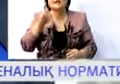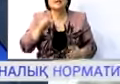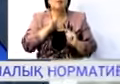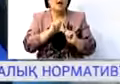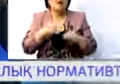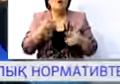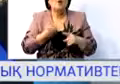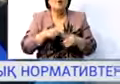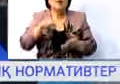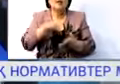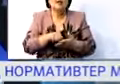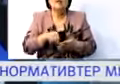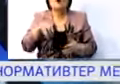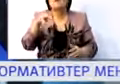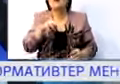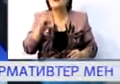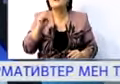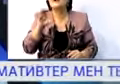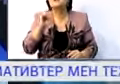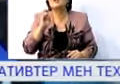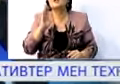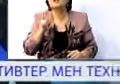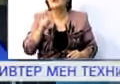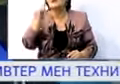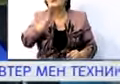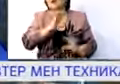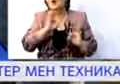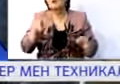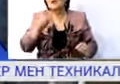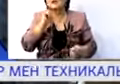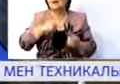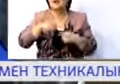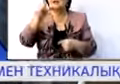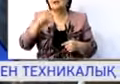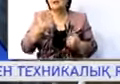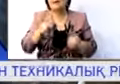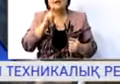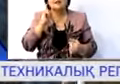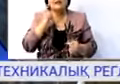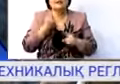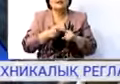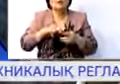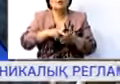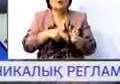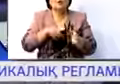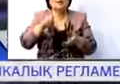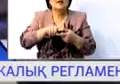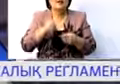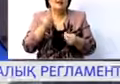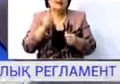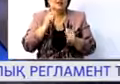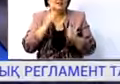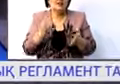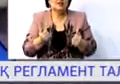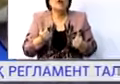марапатталды. Олардың қатарында Мархабат Асанова да бар. Жылдың ең үздік жас кәсіпкері атанған ол жас проект жобасына қатысып қаржылай сыйақыға ие